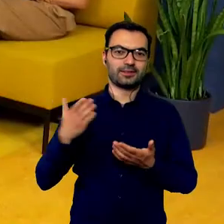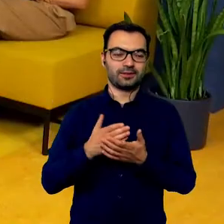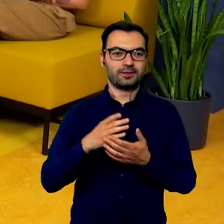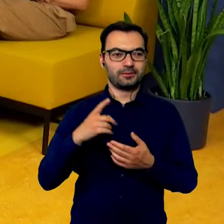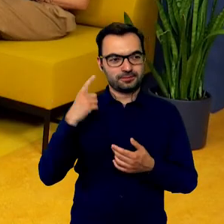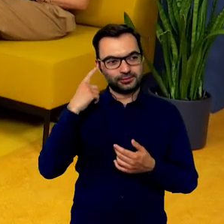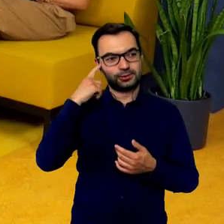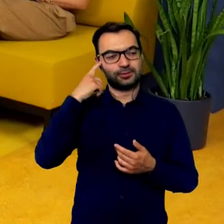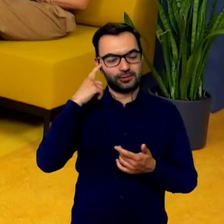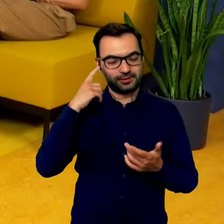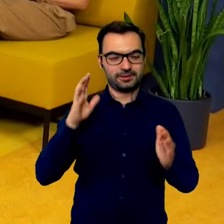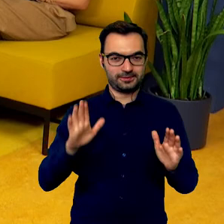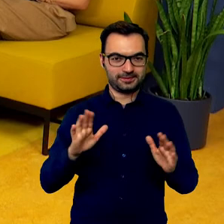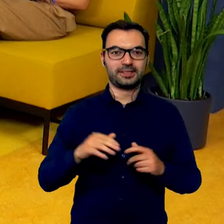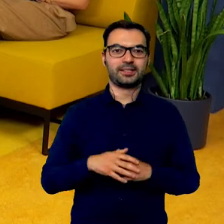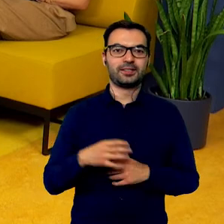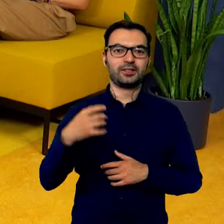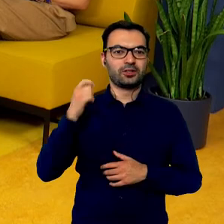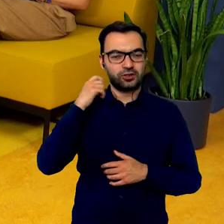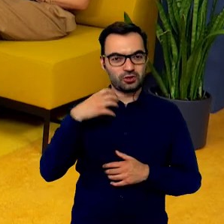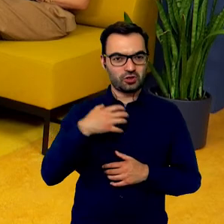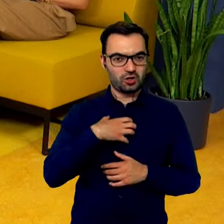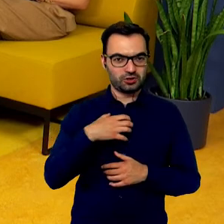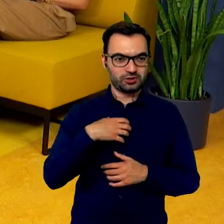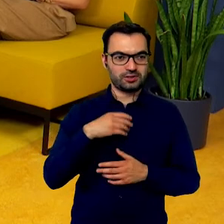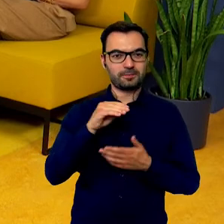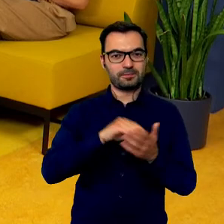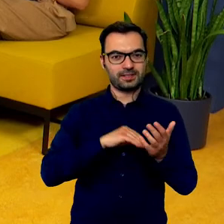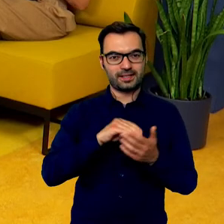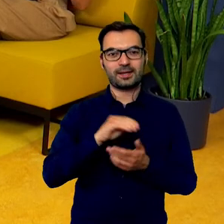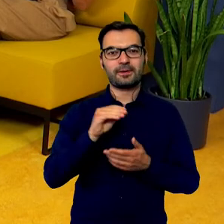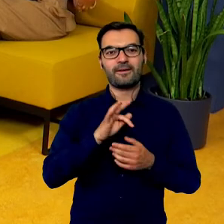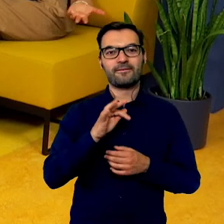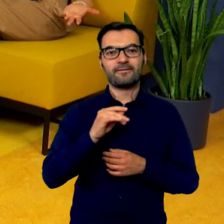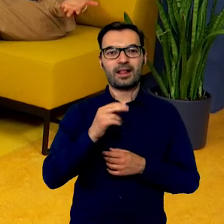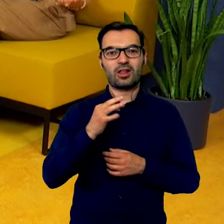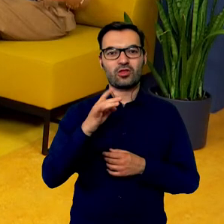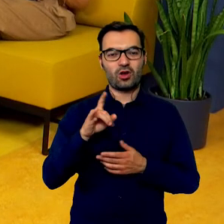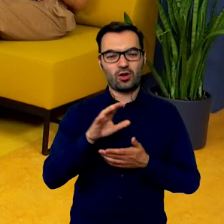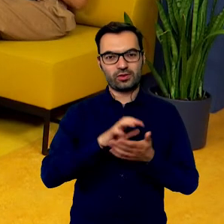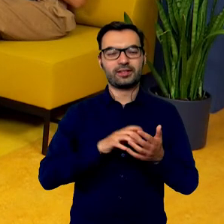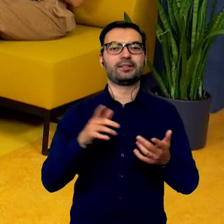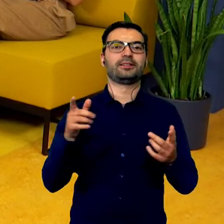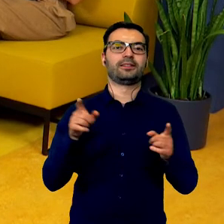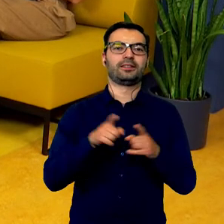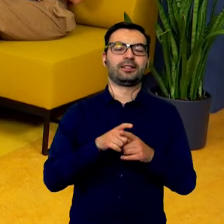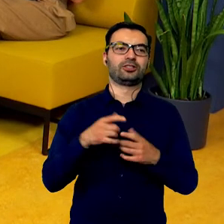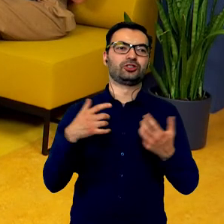tylko przypominając powiem, że nasza gościnia jest pisarką, felietonistką, obserwatorką życia,